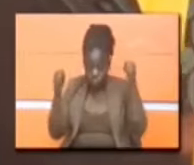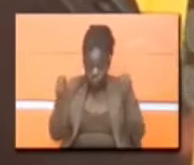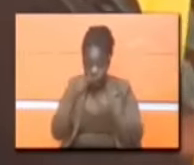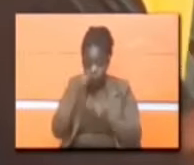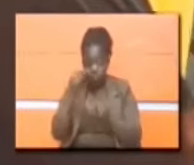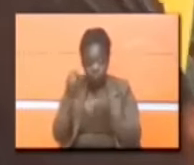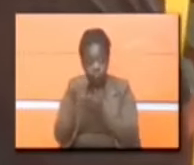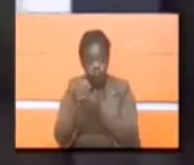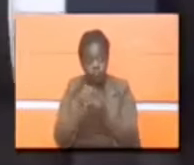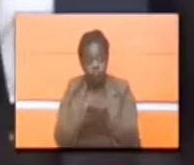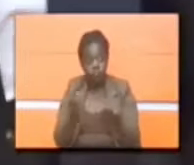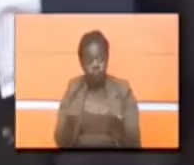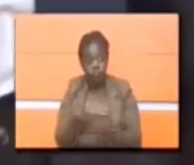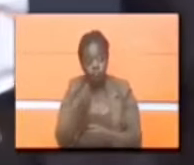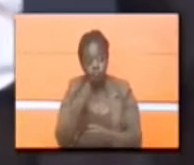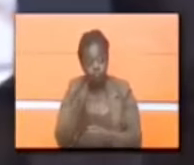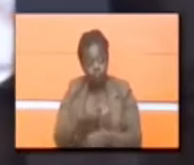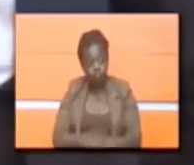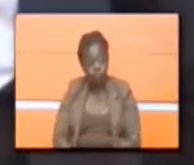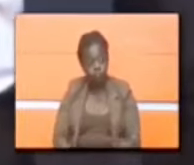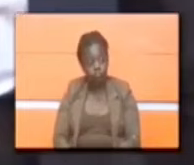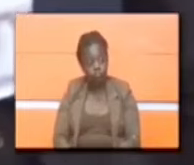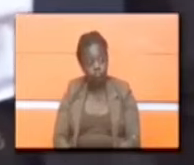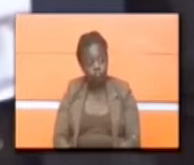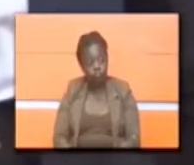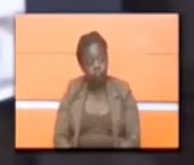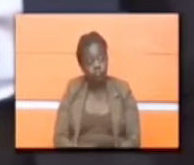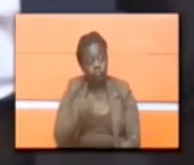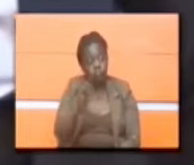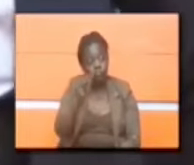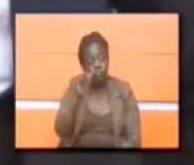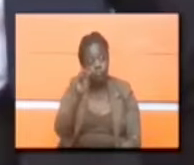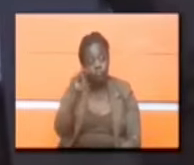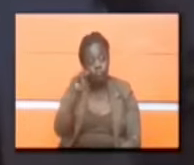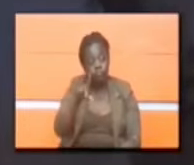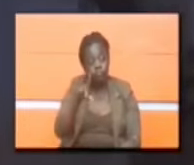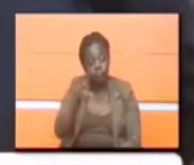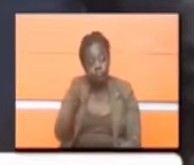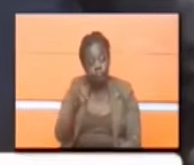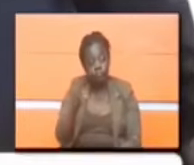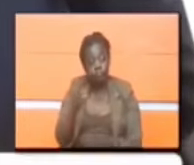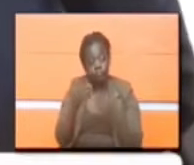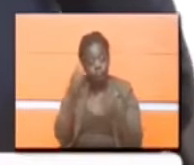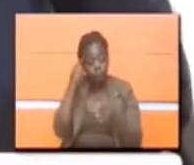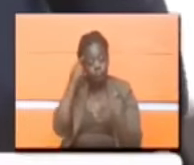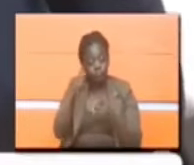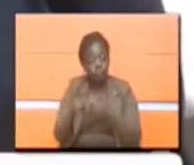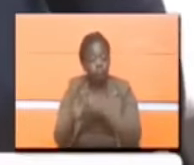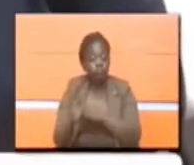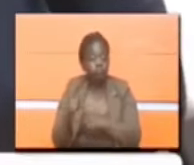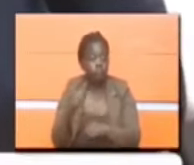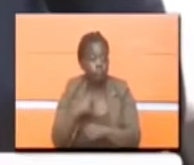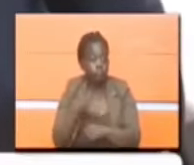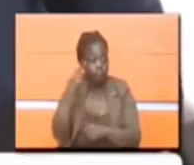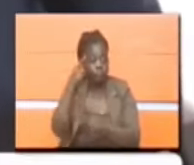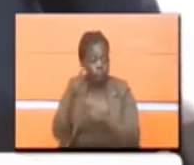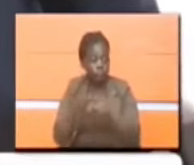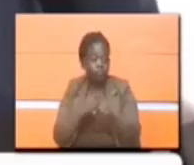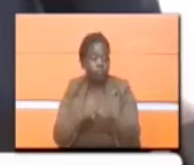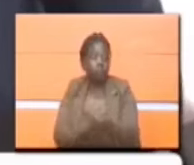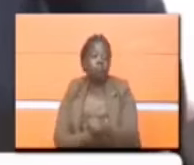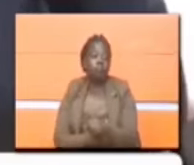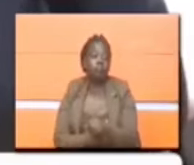Museveni olw'okumujjanjaba. Mwami Tamale mirundi mwebaza olw'okunkuuma ebbanga